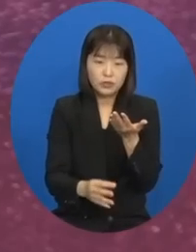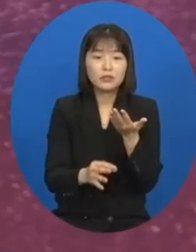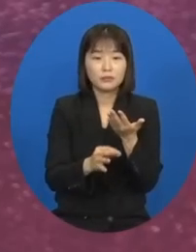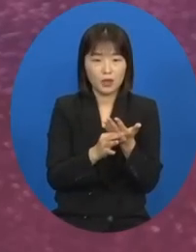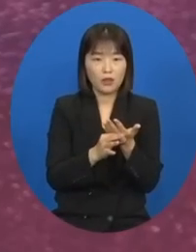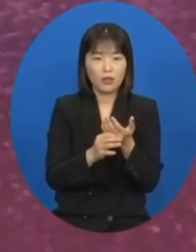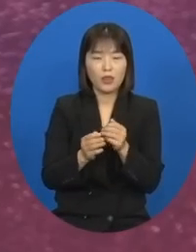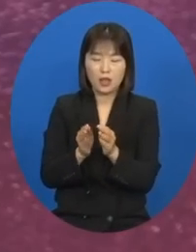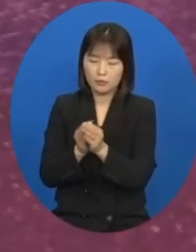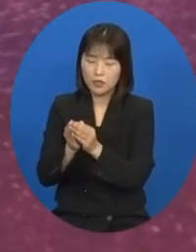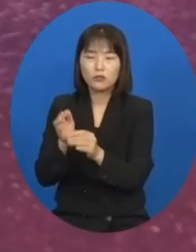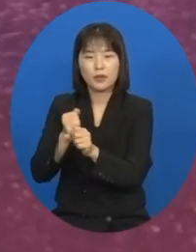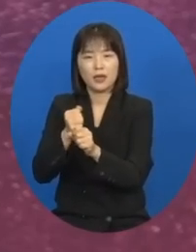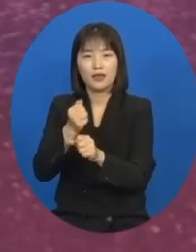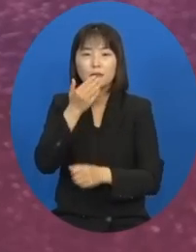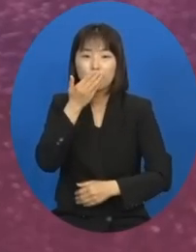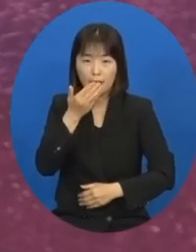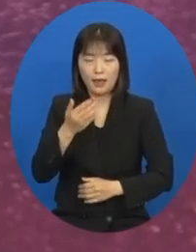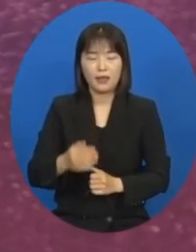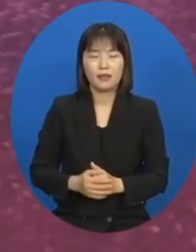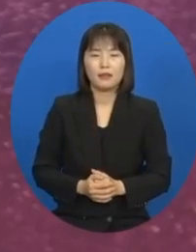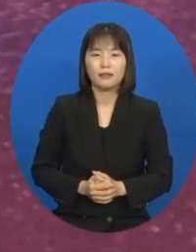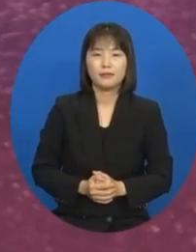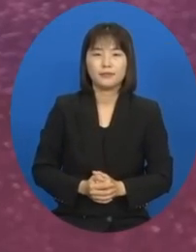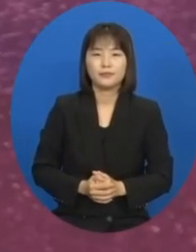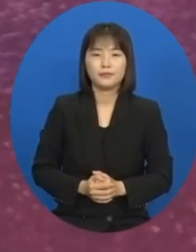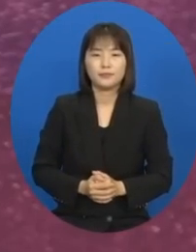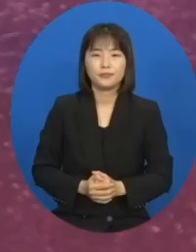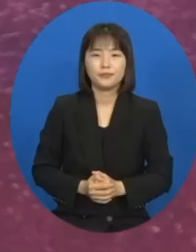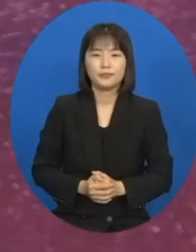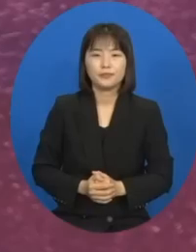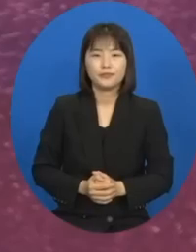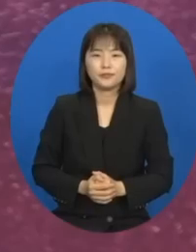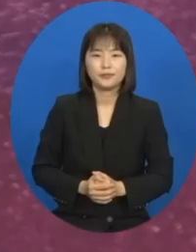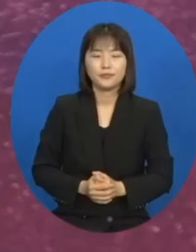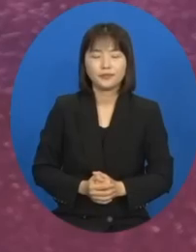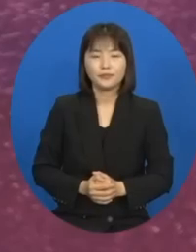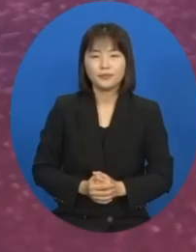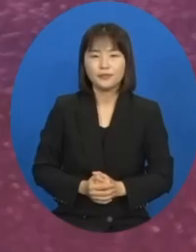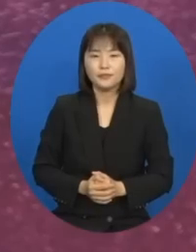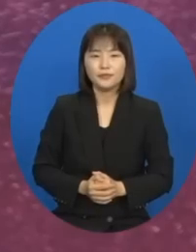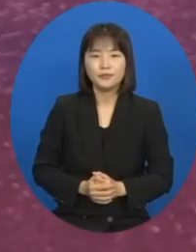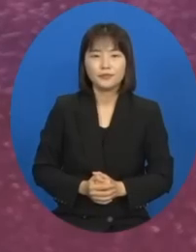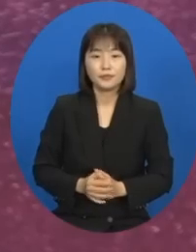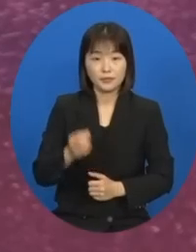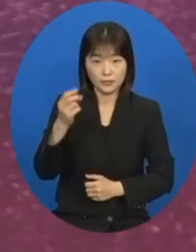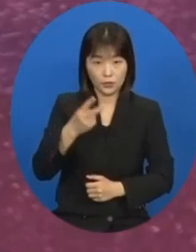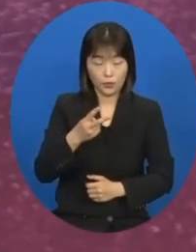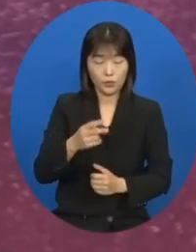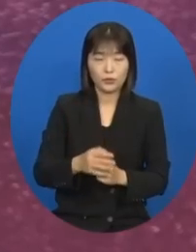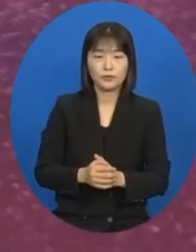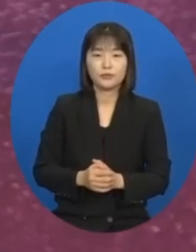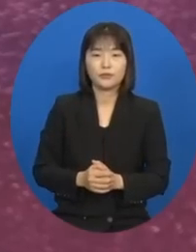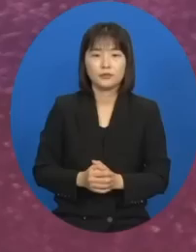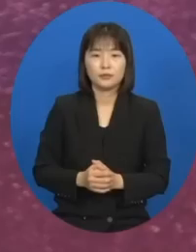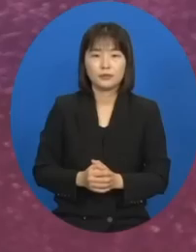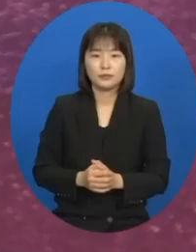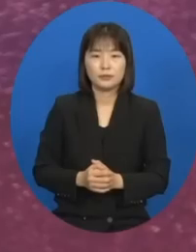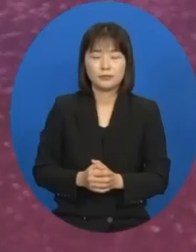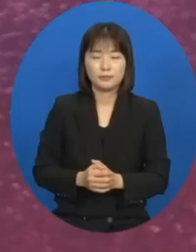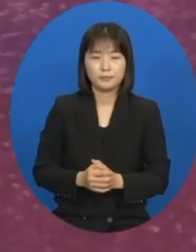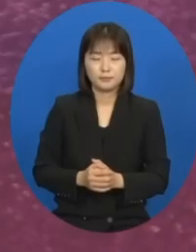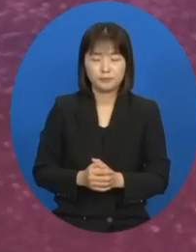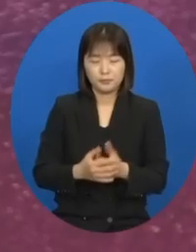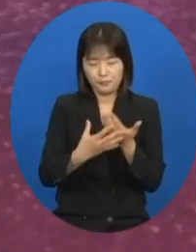비누를 만들 수 있다고 해요 올리브 기름으로 만든 비누가 있습니다 그리고 그럼 다 짜고 나면